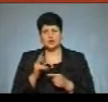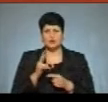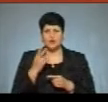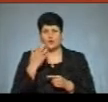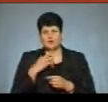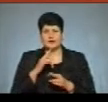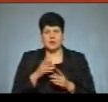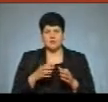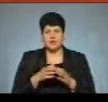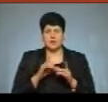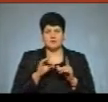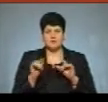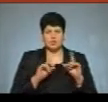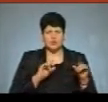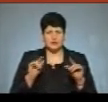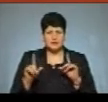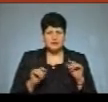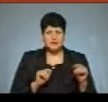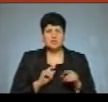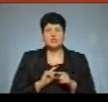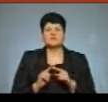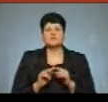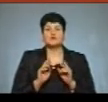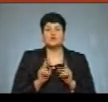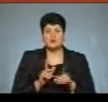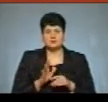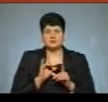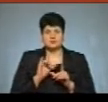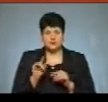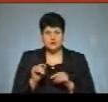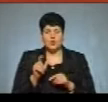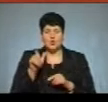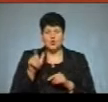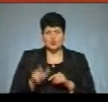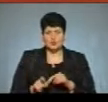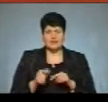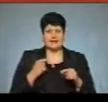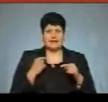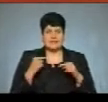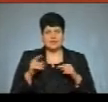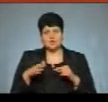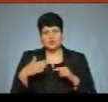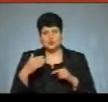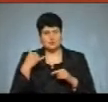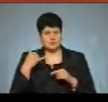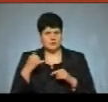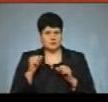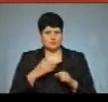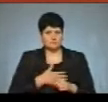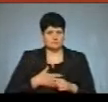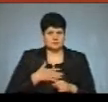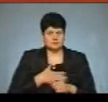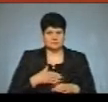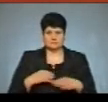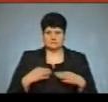як, яка бригада коли поїде і як швидко вона поїде. Тобто людина на іншій стороні слухавки може панікувати, так?